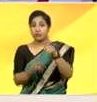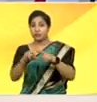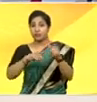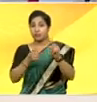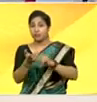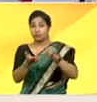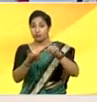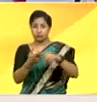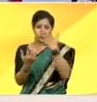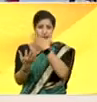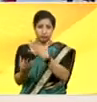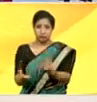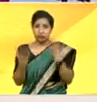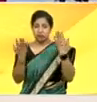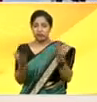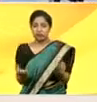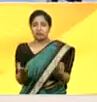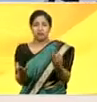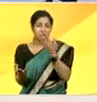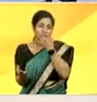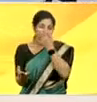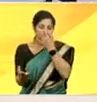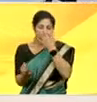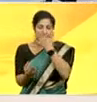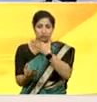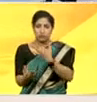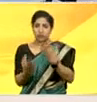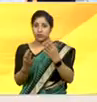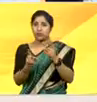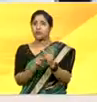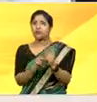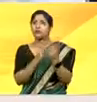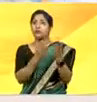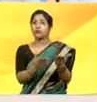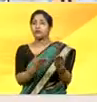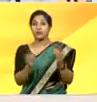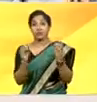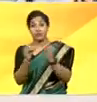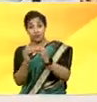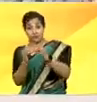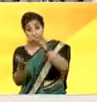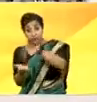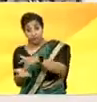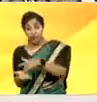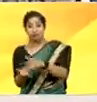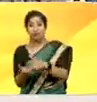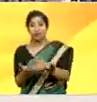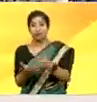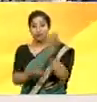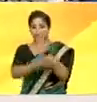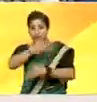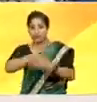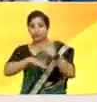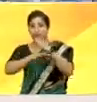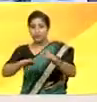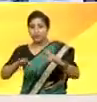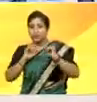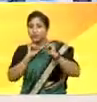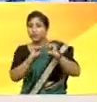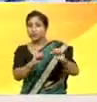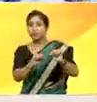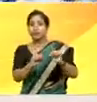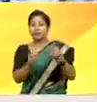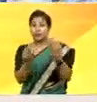शानदार योगा सेशन का आयोजन हुआ। बहरीन में दिव्यांग बच्चों के लिए